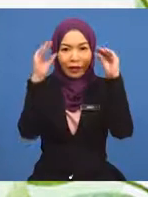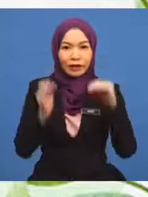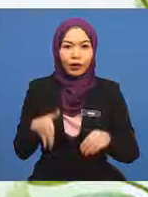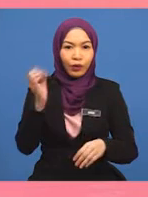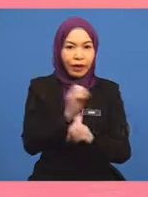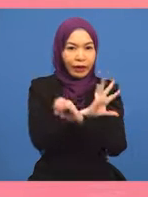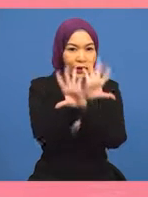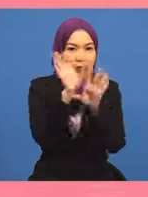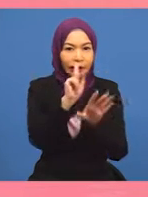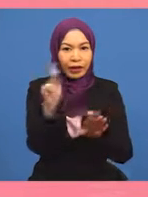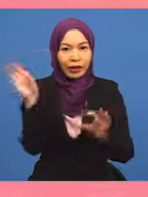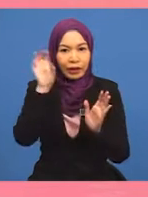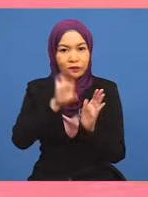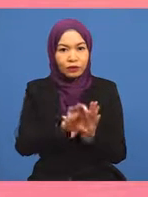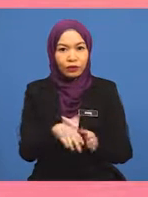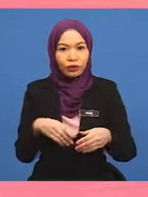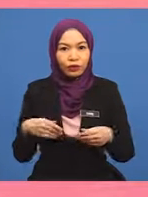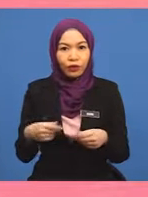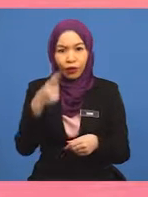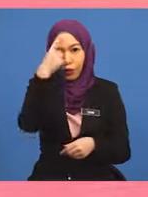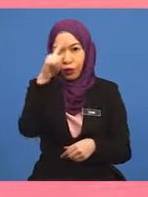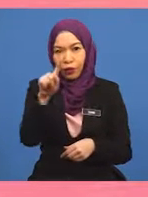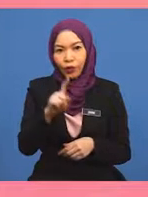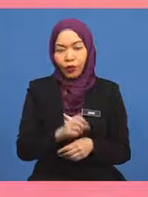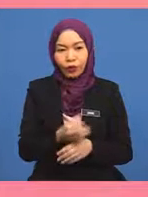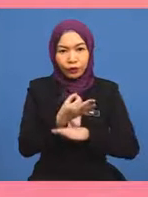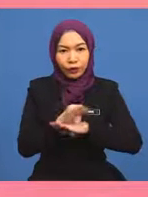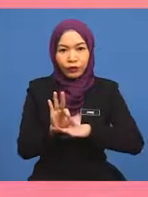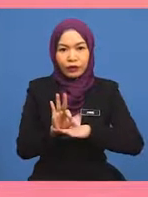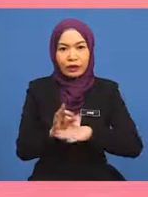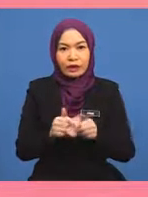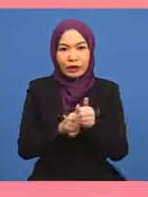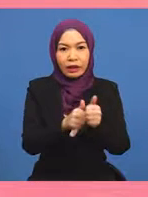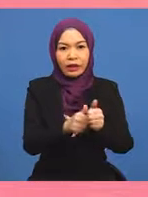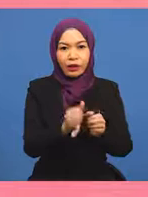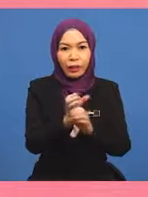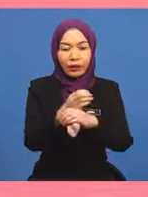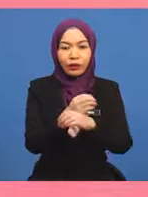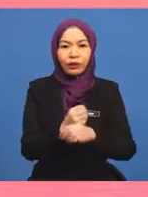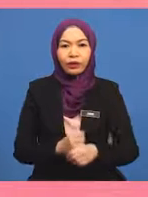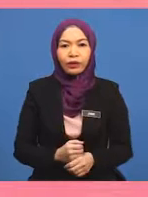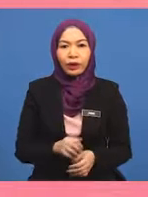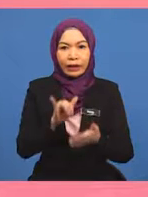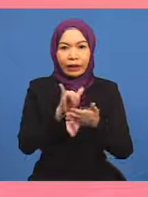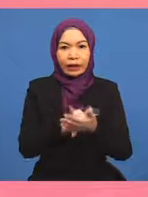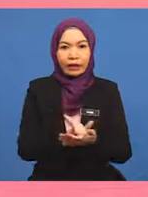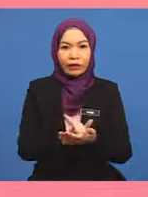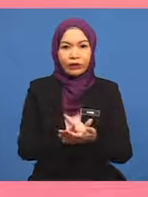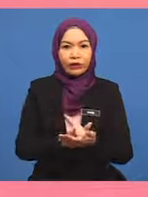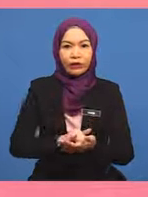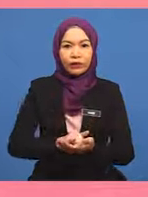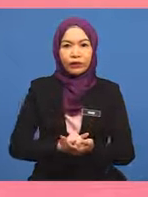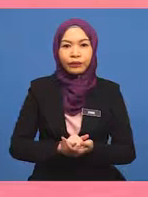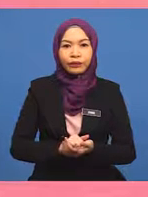menerangkan contoh bagi fungsi mengikut bentuk, iaitu function